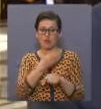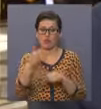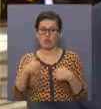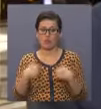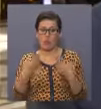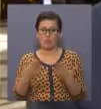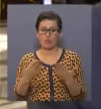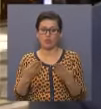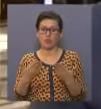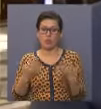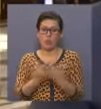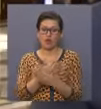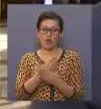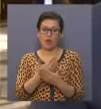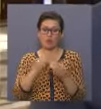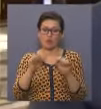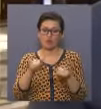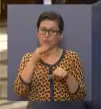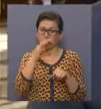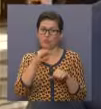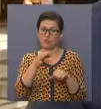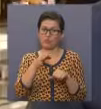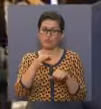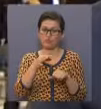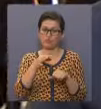предложат новые, я бы сказал,